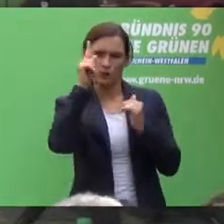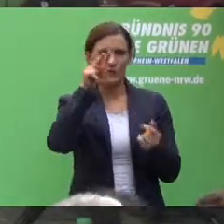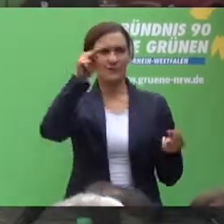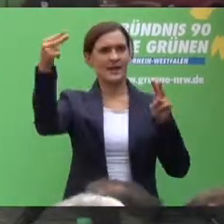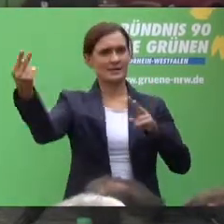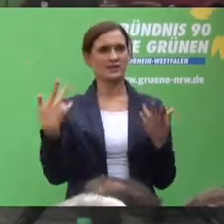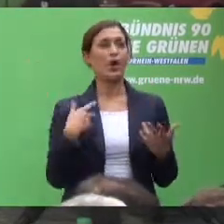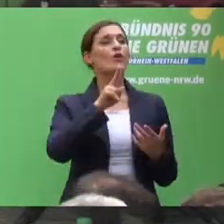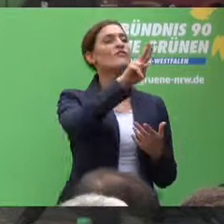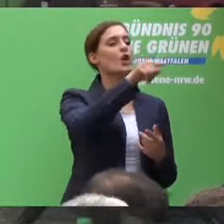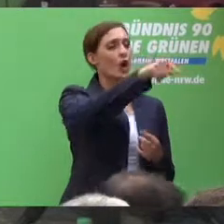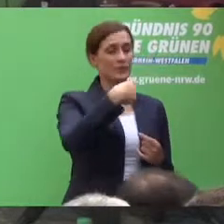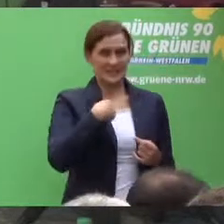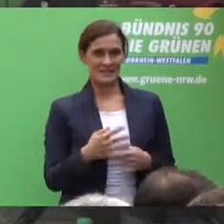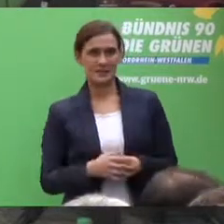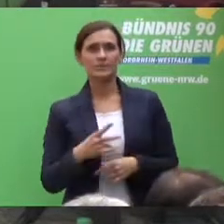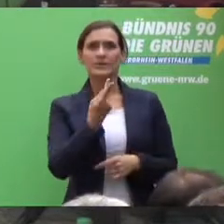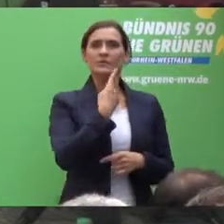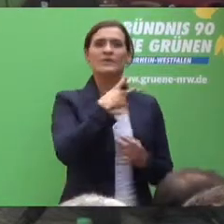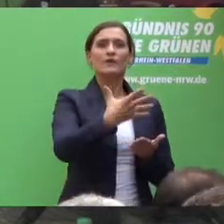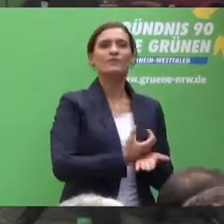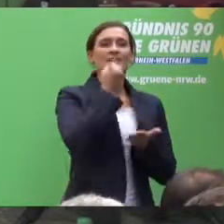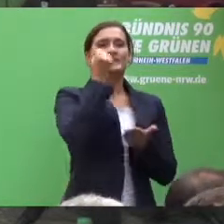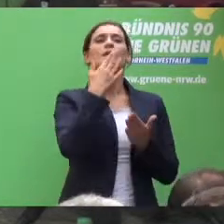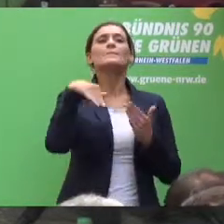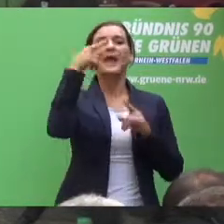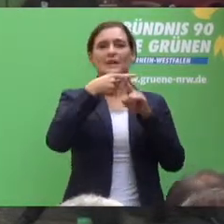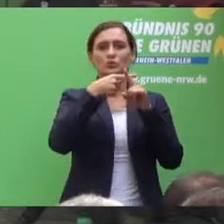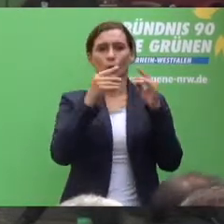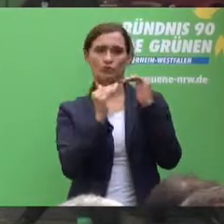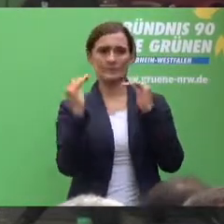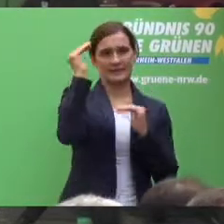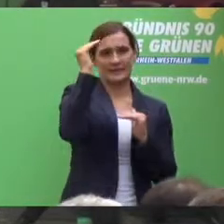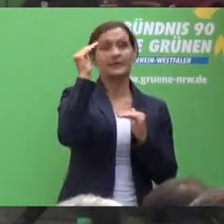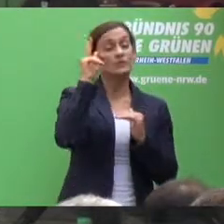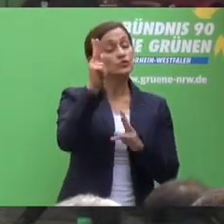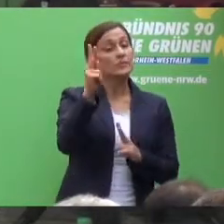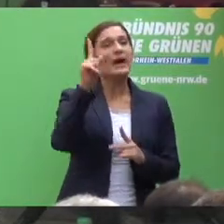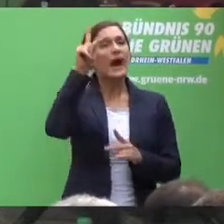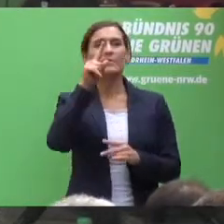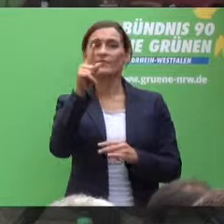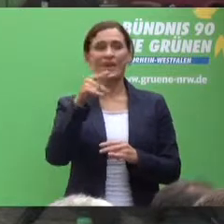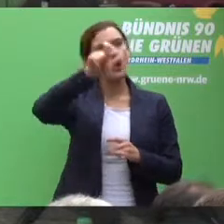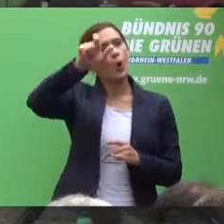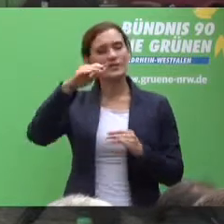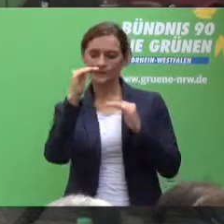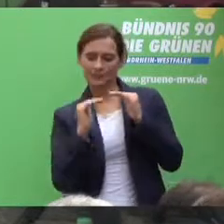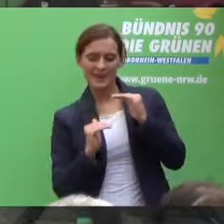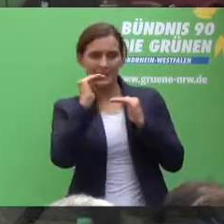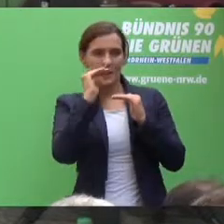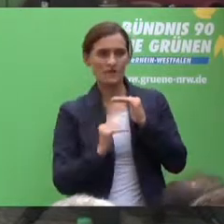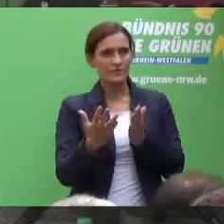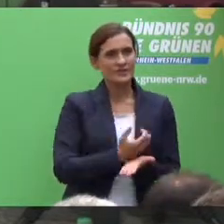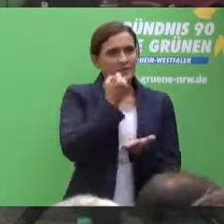ich am meisten, weil wir verdienen überm Schnitt. Aber Normalverdiener, die nicht in der Progression sind, haben davon überhaupt nichts. Und ich